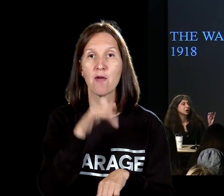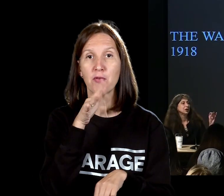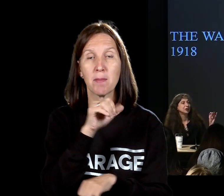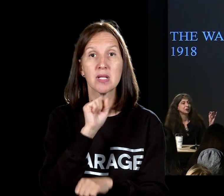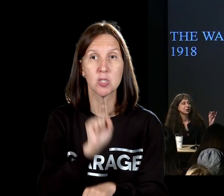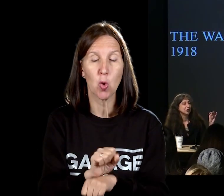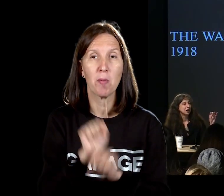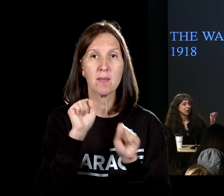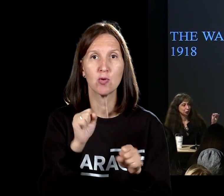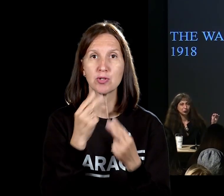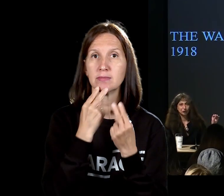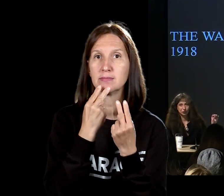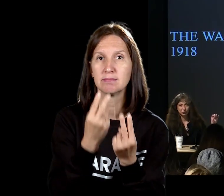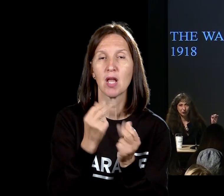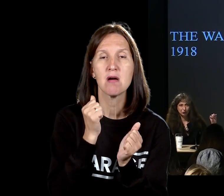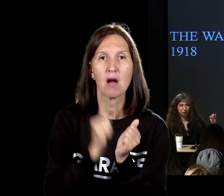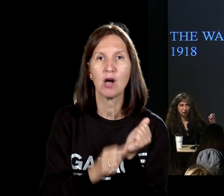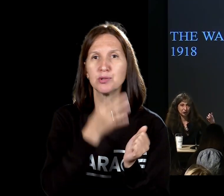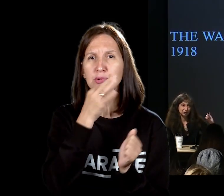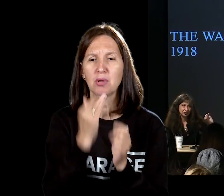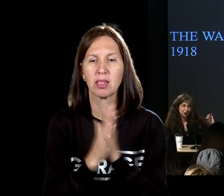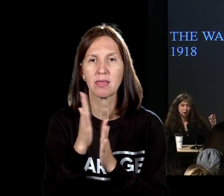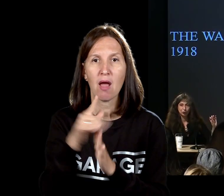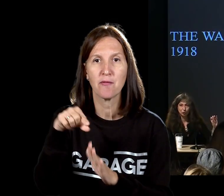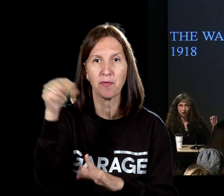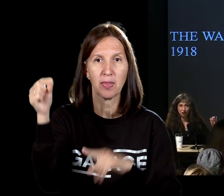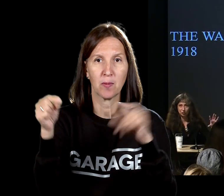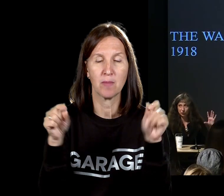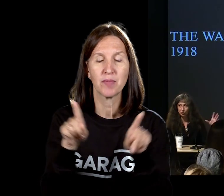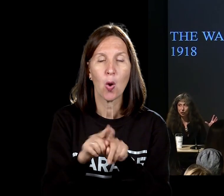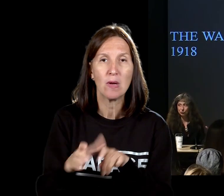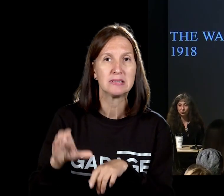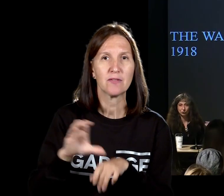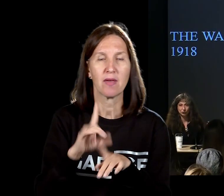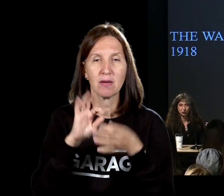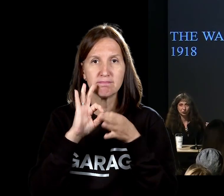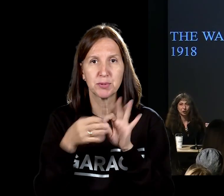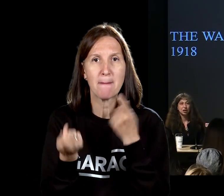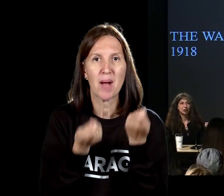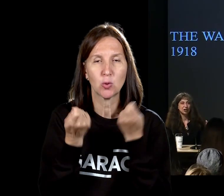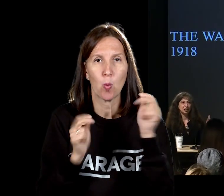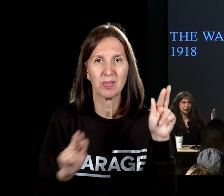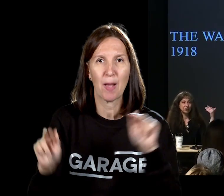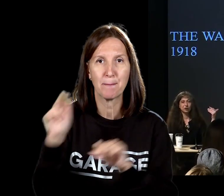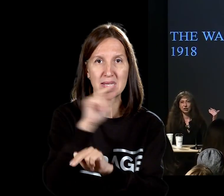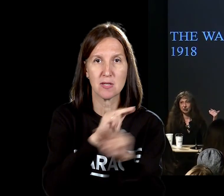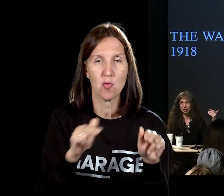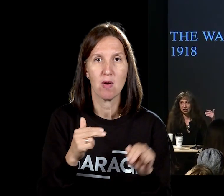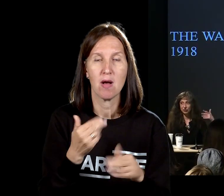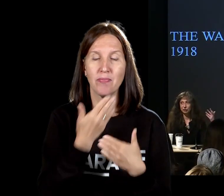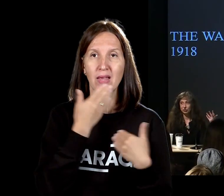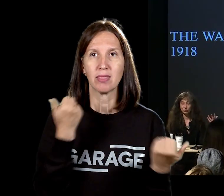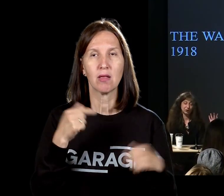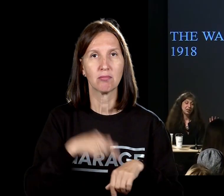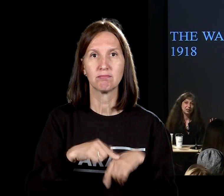можно разглядеть каждую травинку, да, и вот это вот сверхподробное, как бы, письмо, которое свойственно, что не эффект глаз,